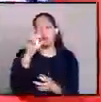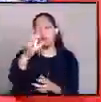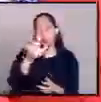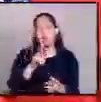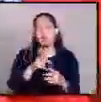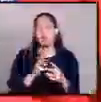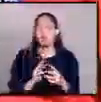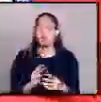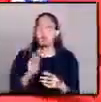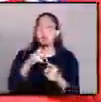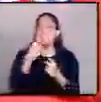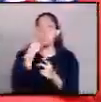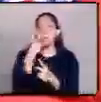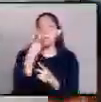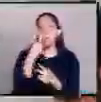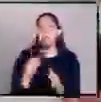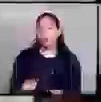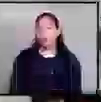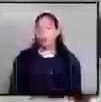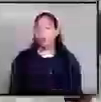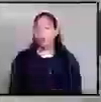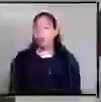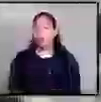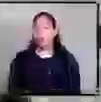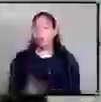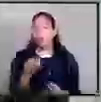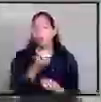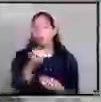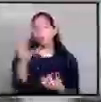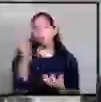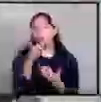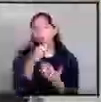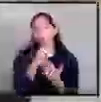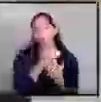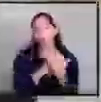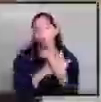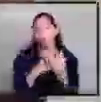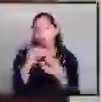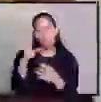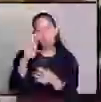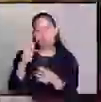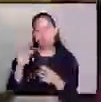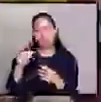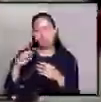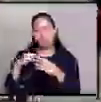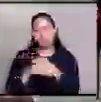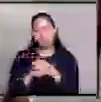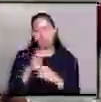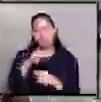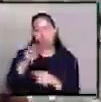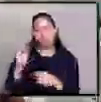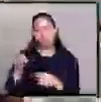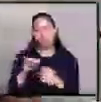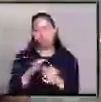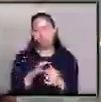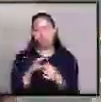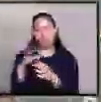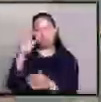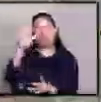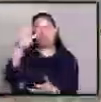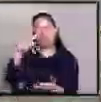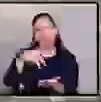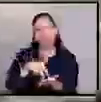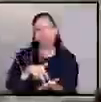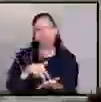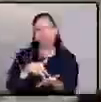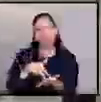naman po ang makikita na po sila ngayon. Sa talaan ng barangay 649, Baseco Port Area, Manila, pumalo sa 3,000 ang